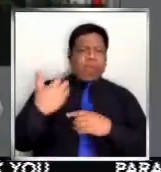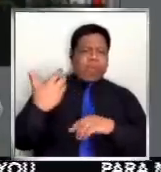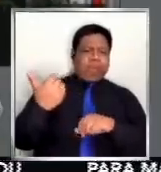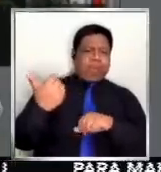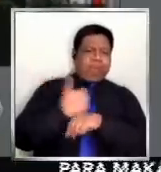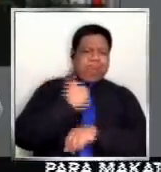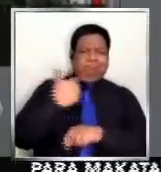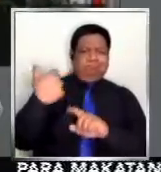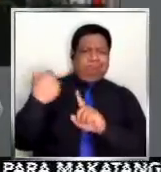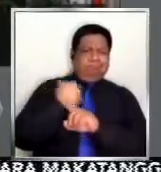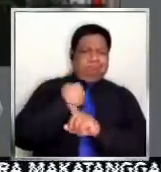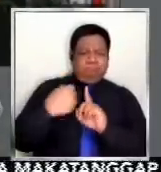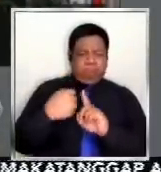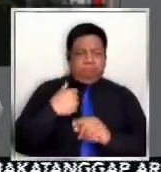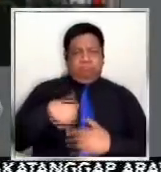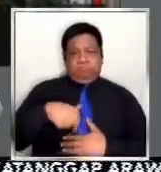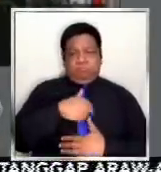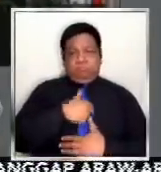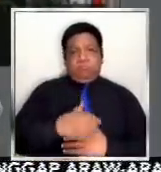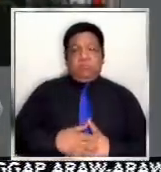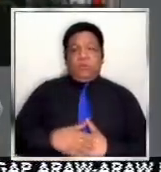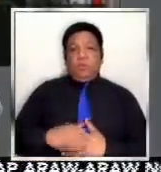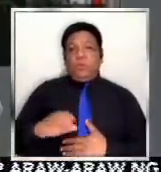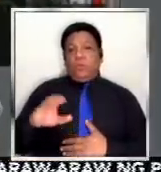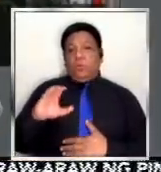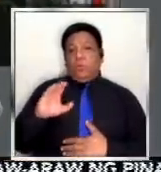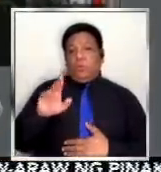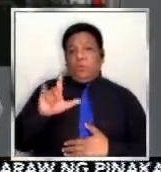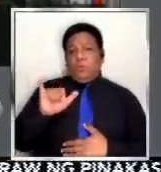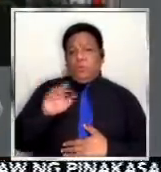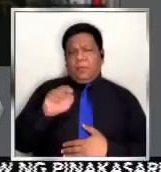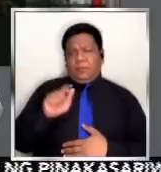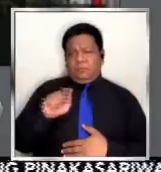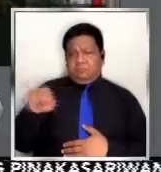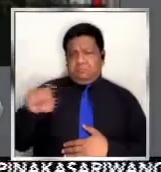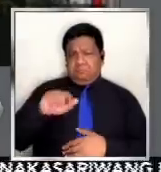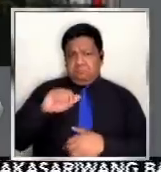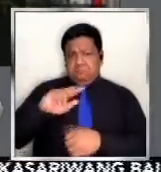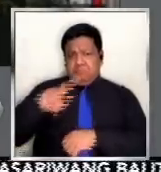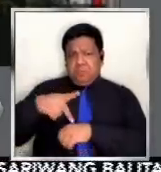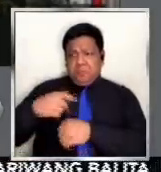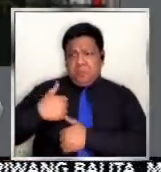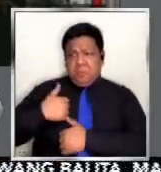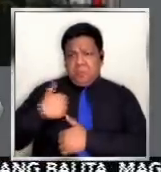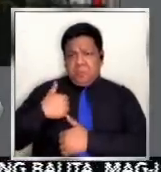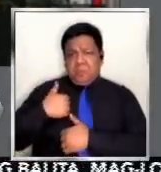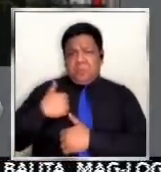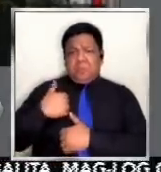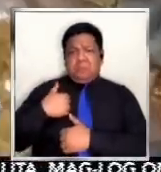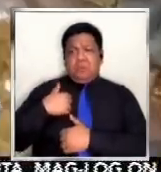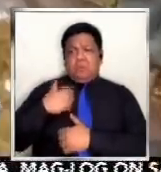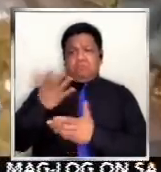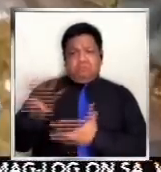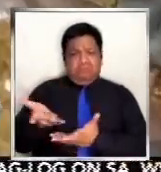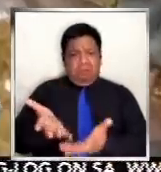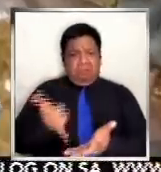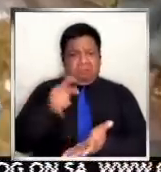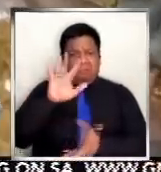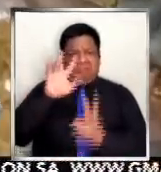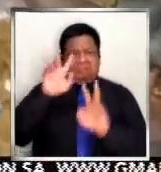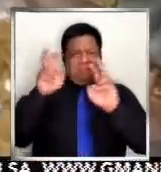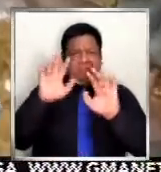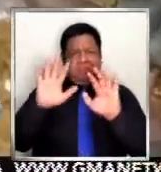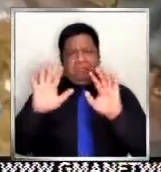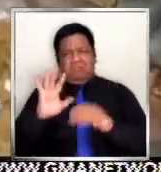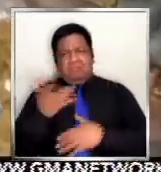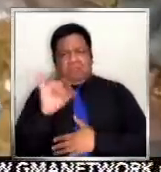Pinunari ni Culiamat ang inilabas na litrato ng Philippine Army kung saan inilatag daw na parang tropeyo ang labi ng anak niya kasama ang mga